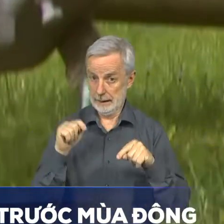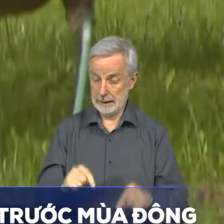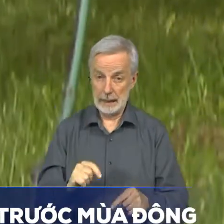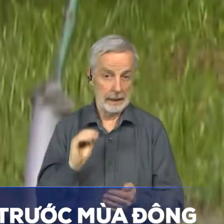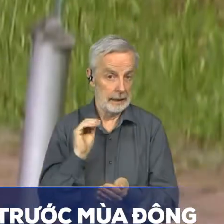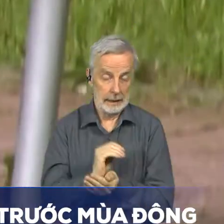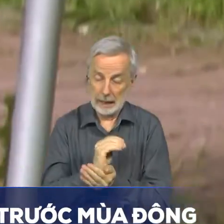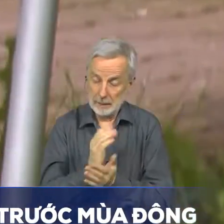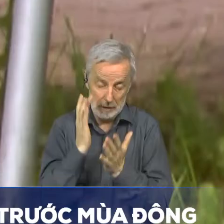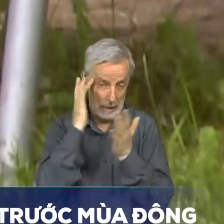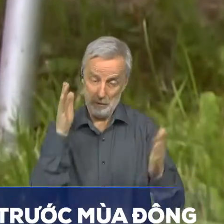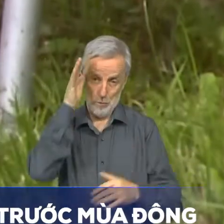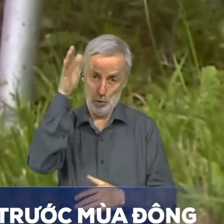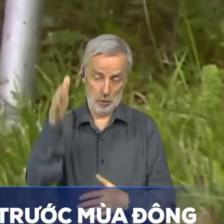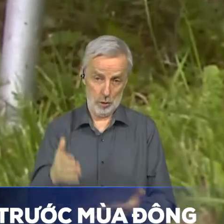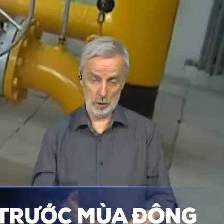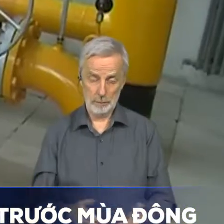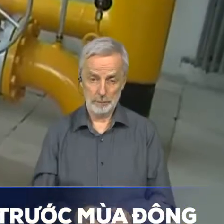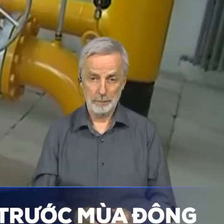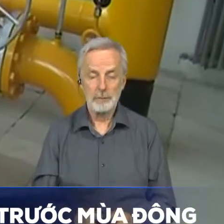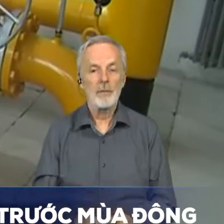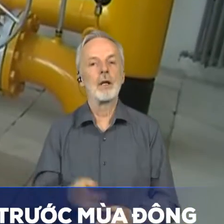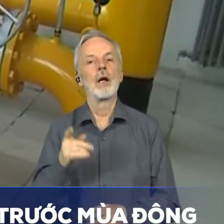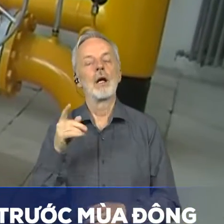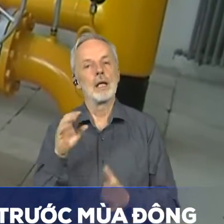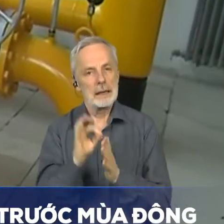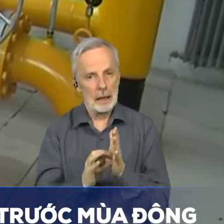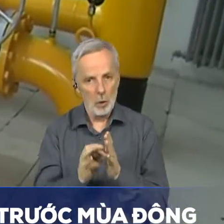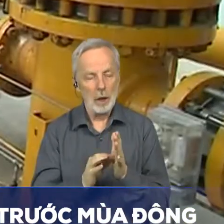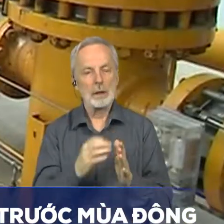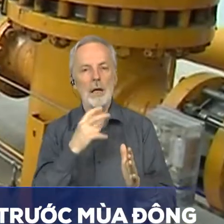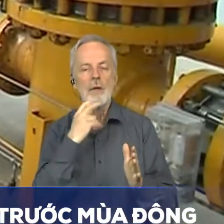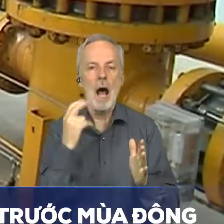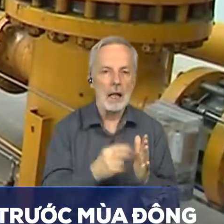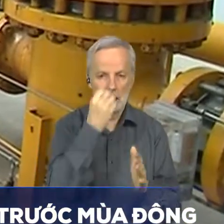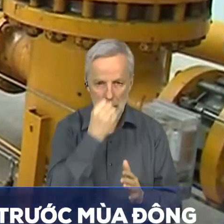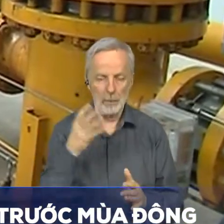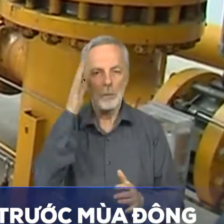hiện có khoảng 950 triệu mét khối khí đốt trong các bể chứa, chiếm khoảng 30%.